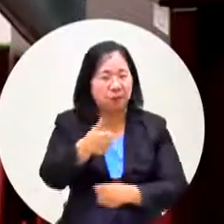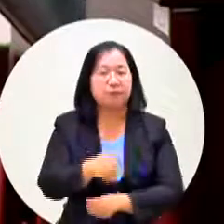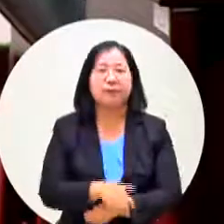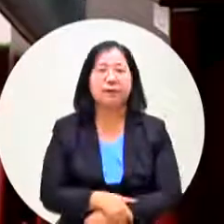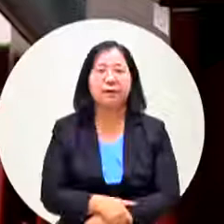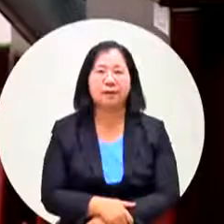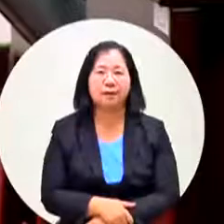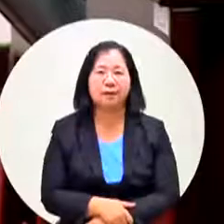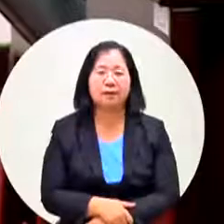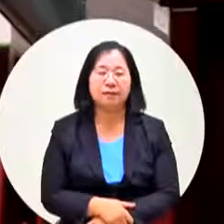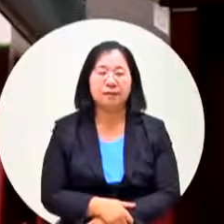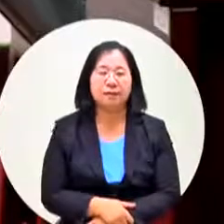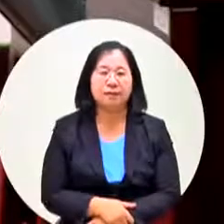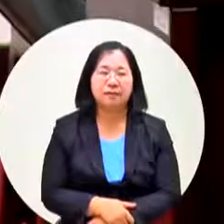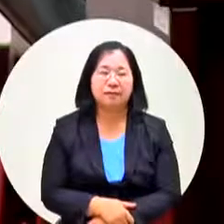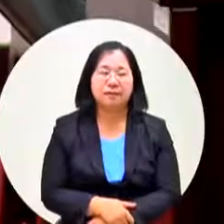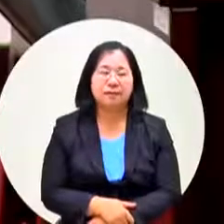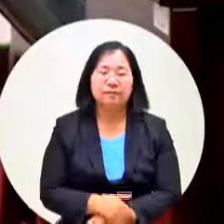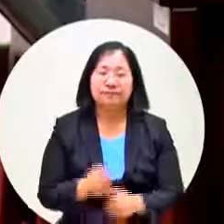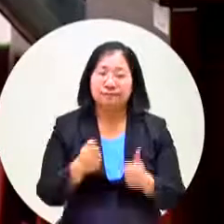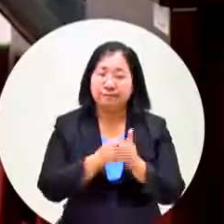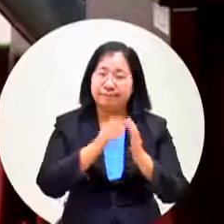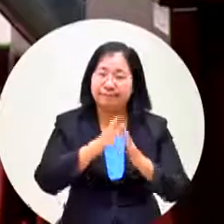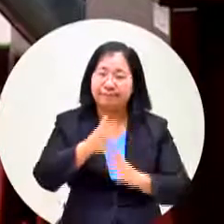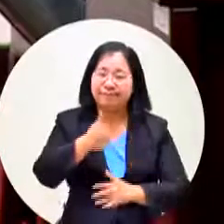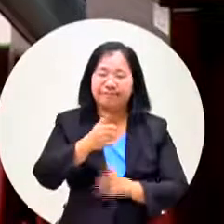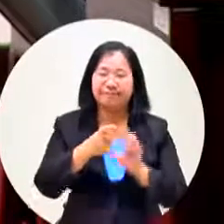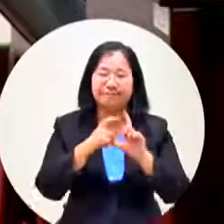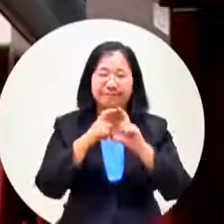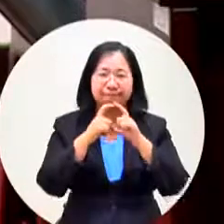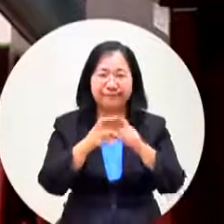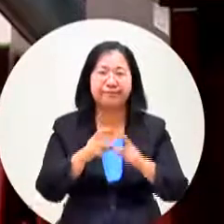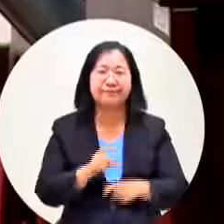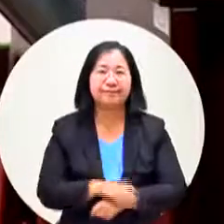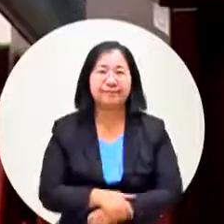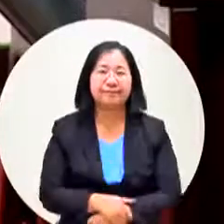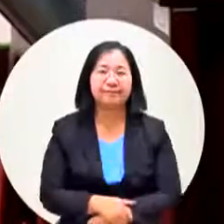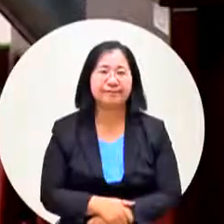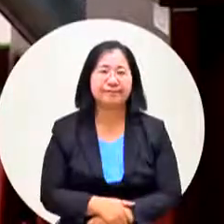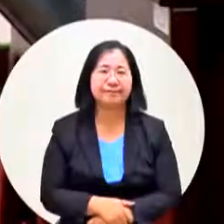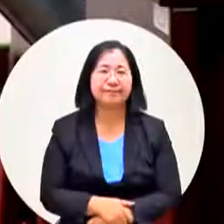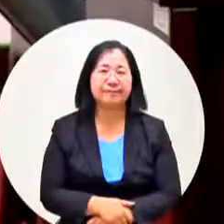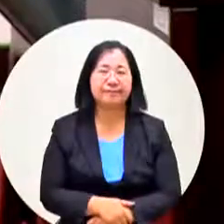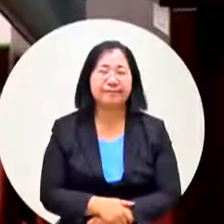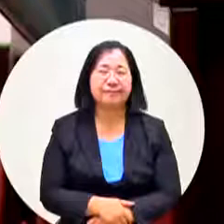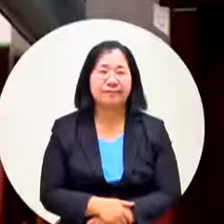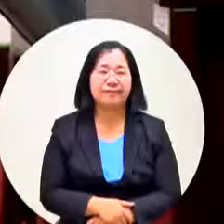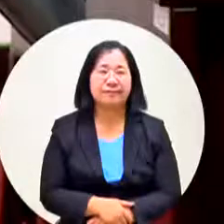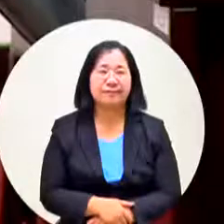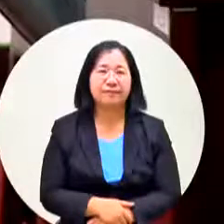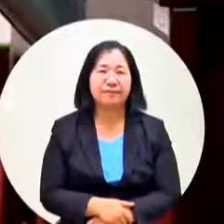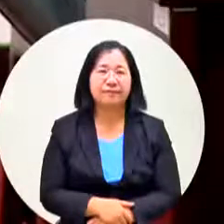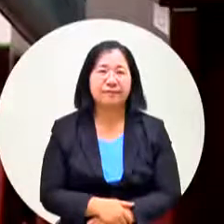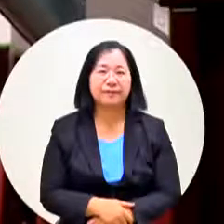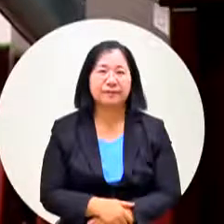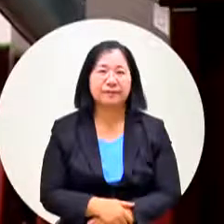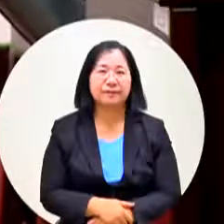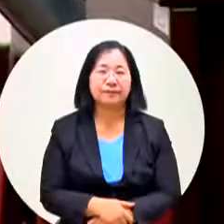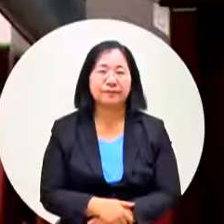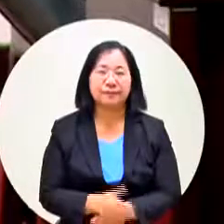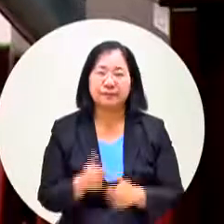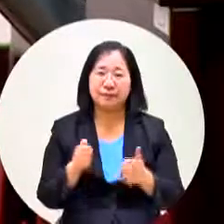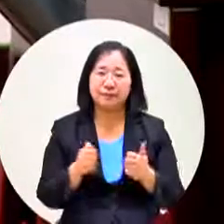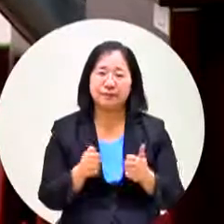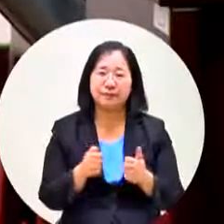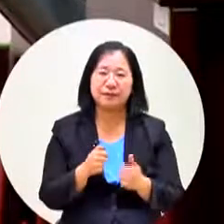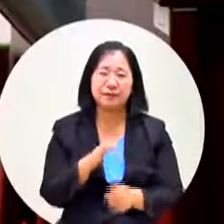事务所嘛伫遐，高英、中山、江商拢总伫遐，迄整个区块啦，会当这个公园开发出来，这